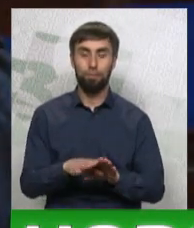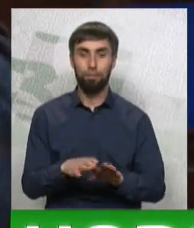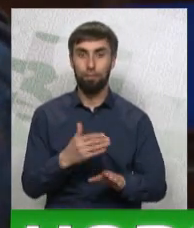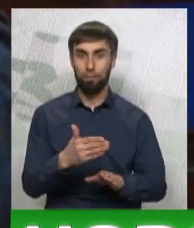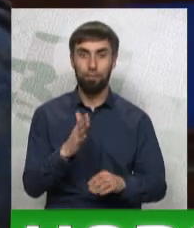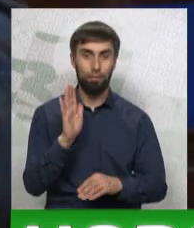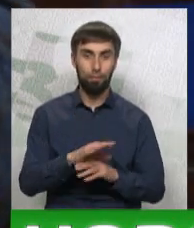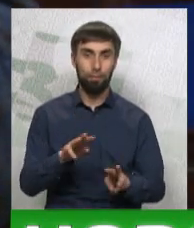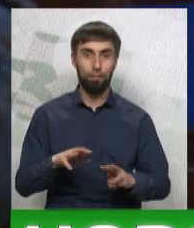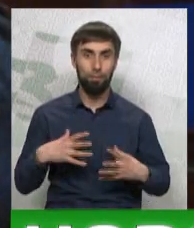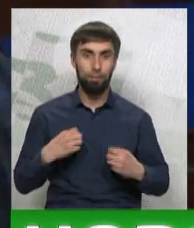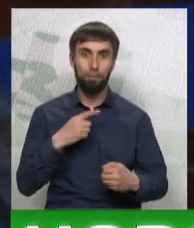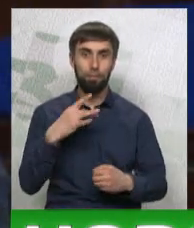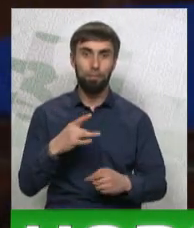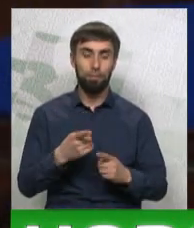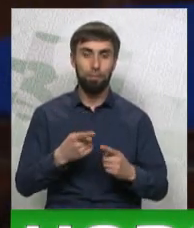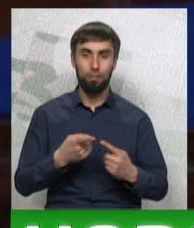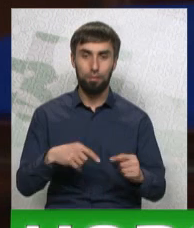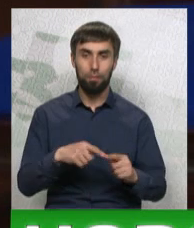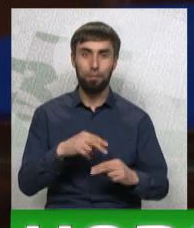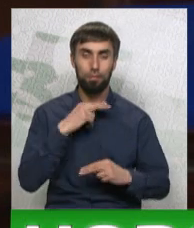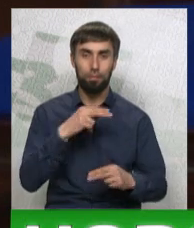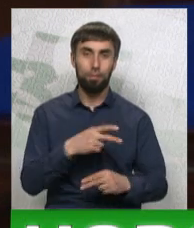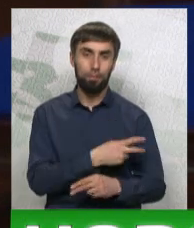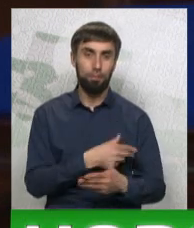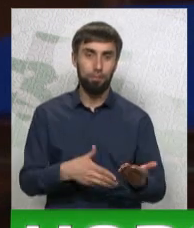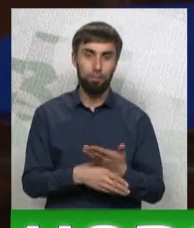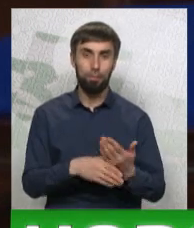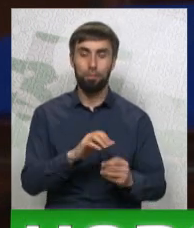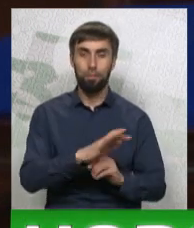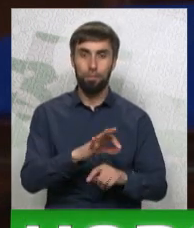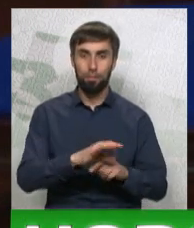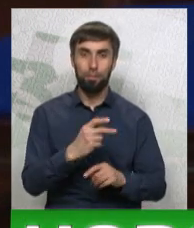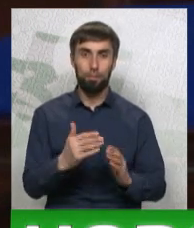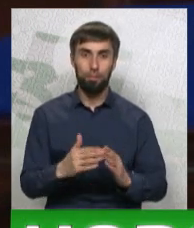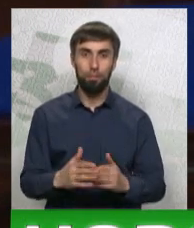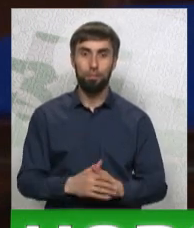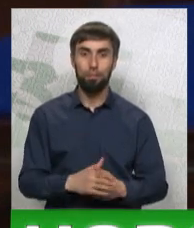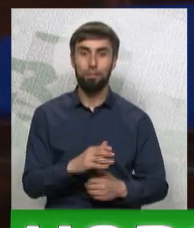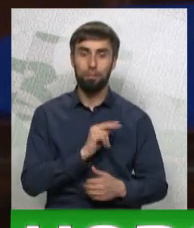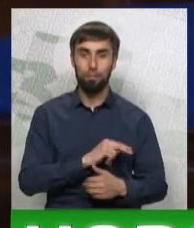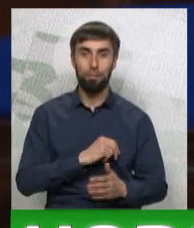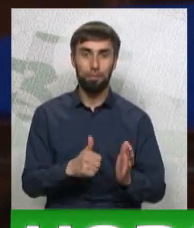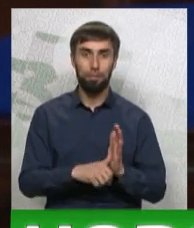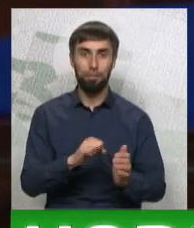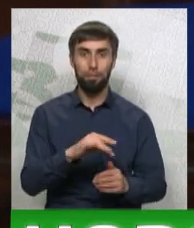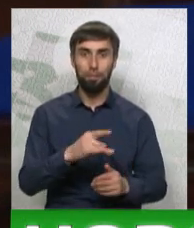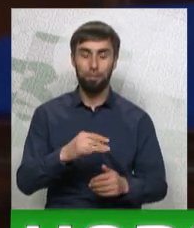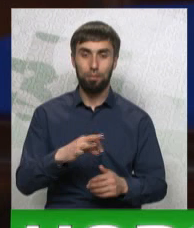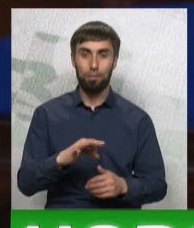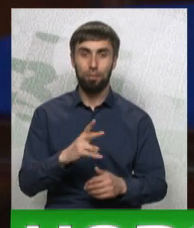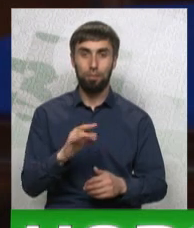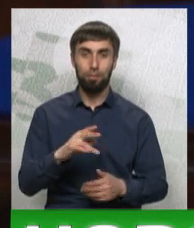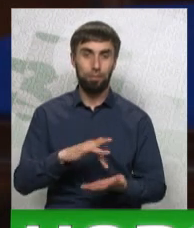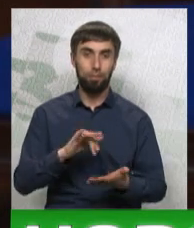с приказами здравого Ингушетии организовано оказание медицинской помощи пациентам с новой коронавирусной инфекцией на дому. Функционируют 6 амбулаторных